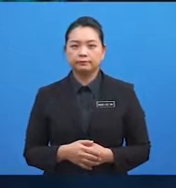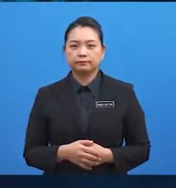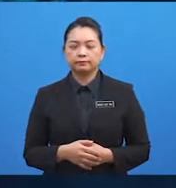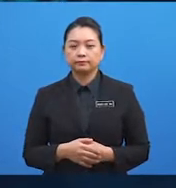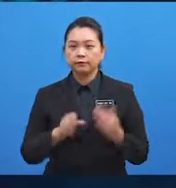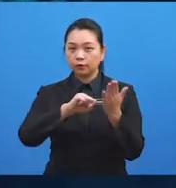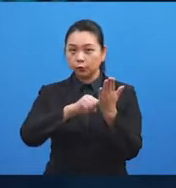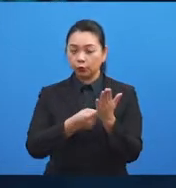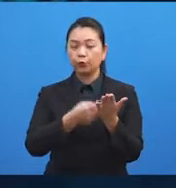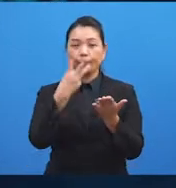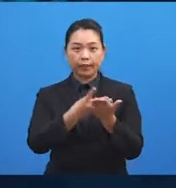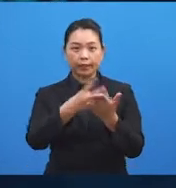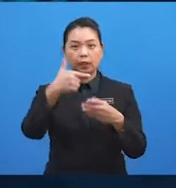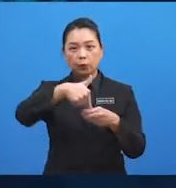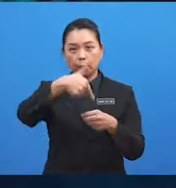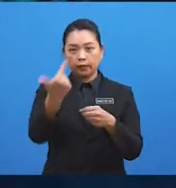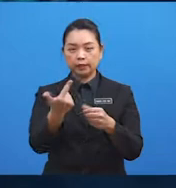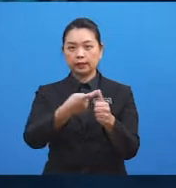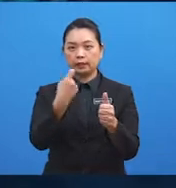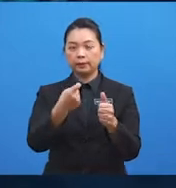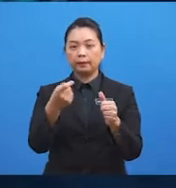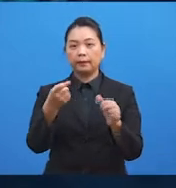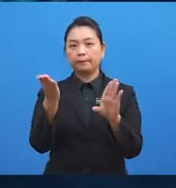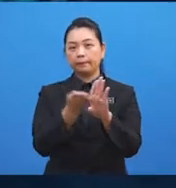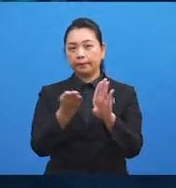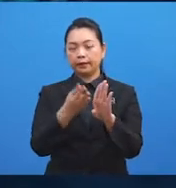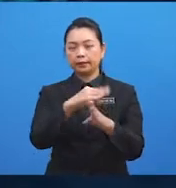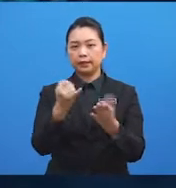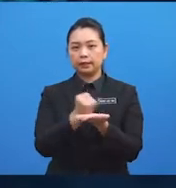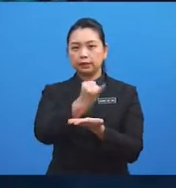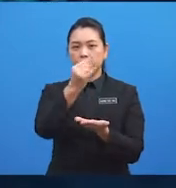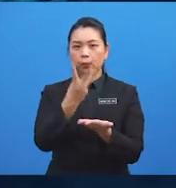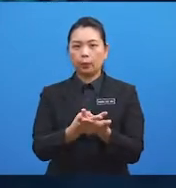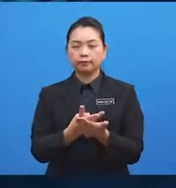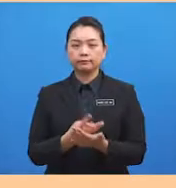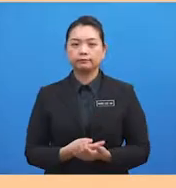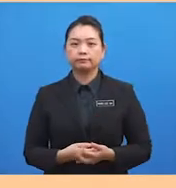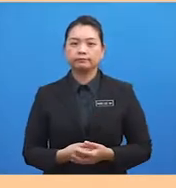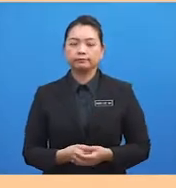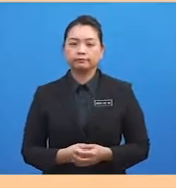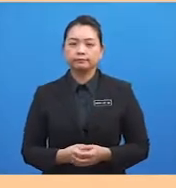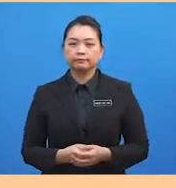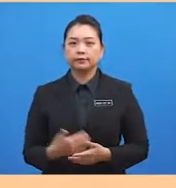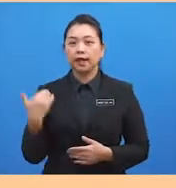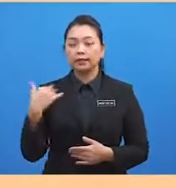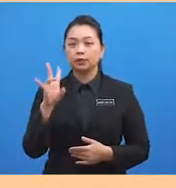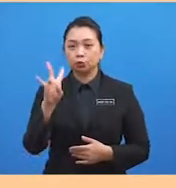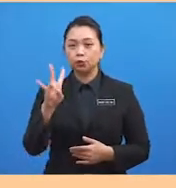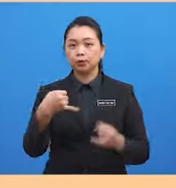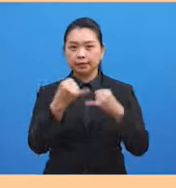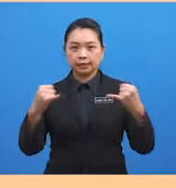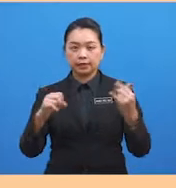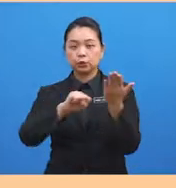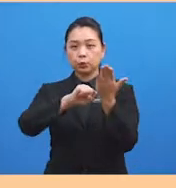pembiayaan luaran daripada pihak bank dan institusi keuangan. Terdapat 7